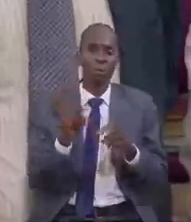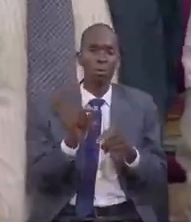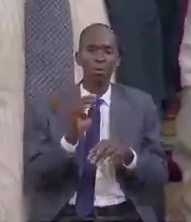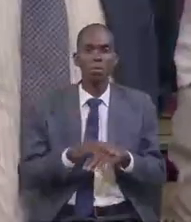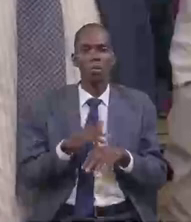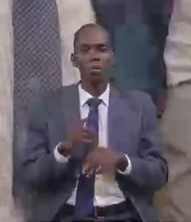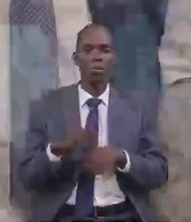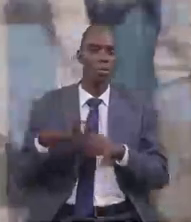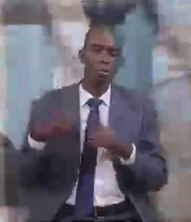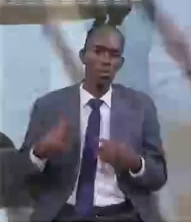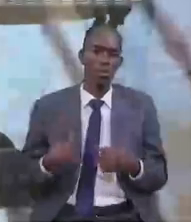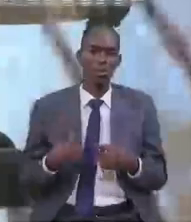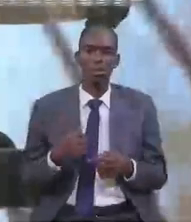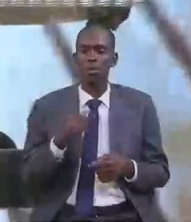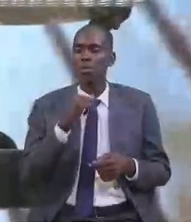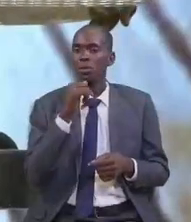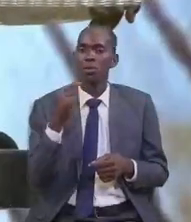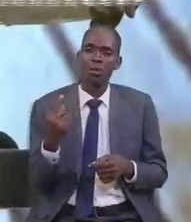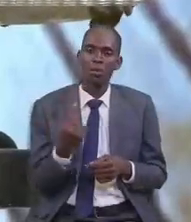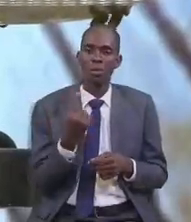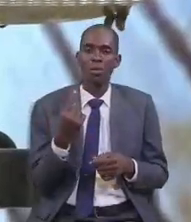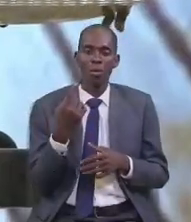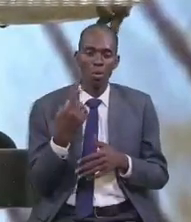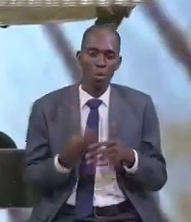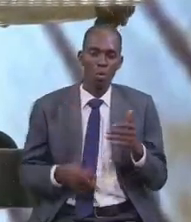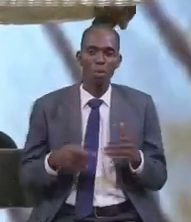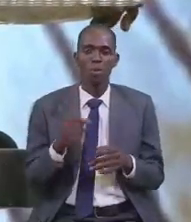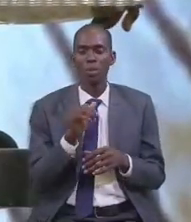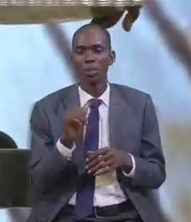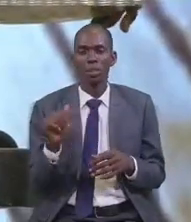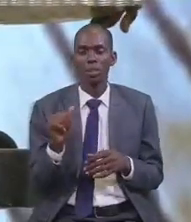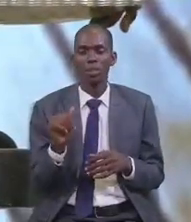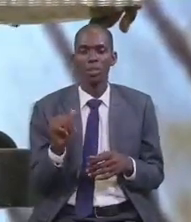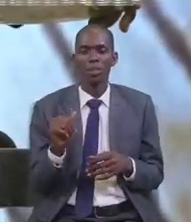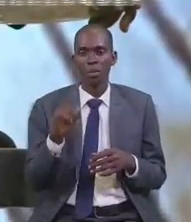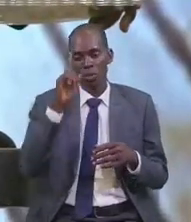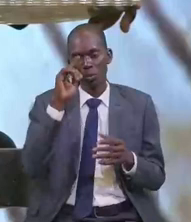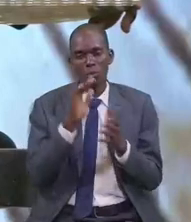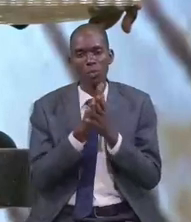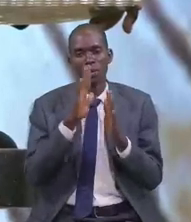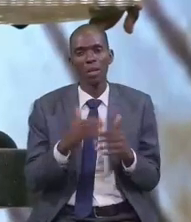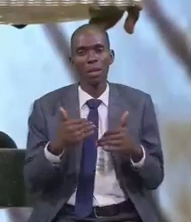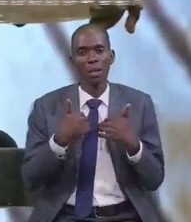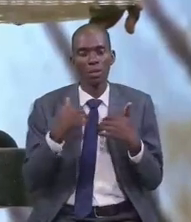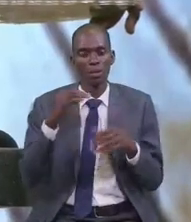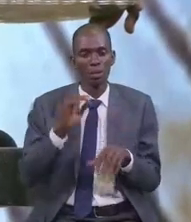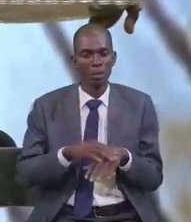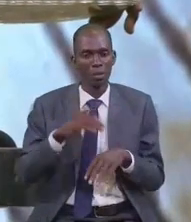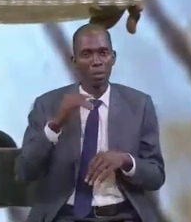non seulement à ce que le Naziréen porte sur sa